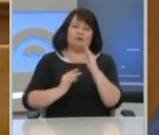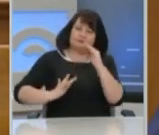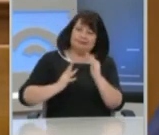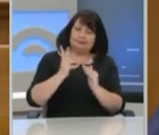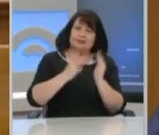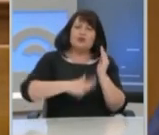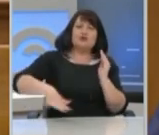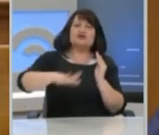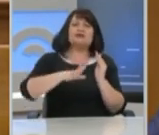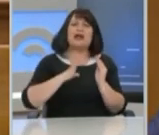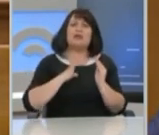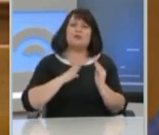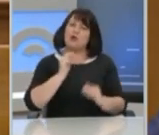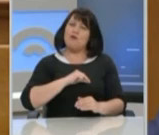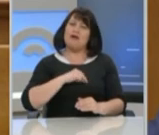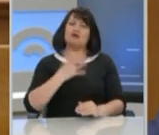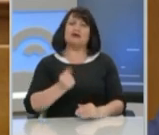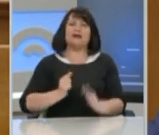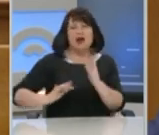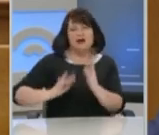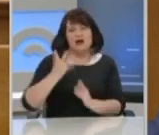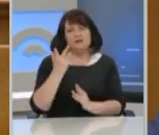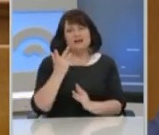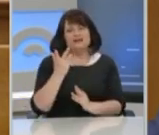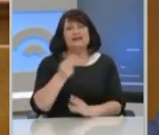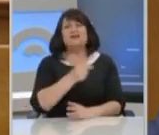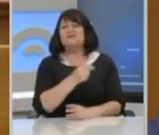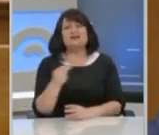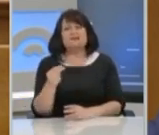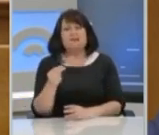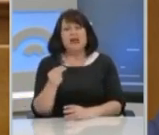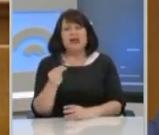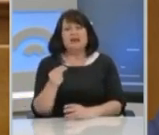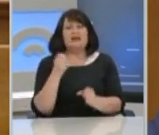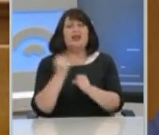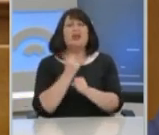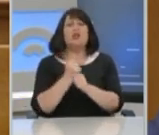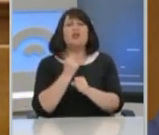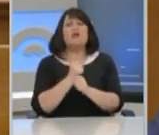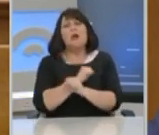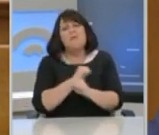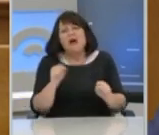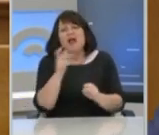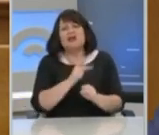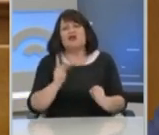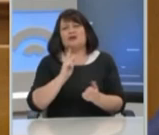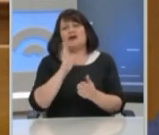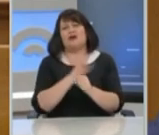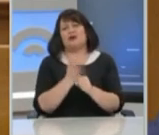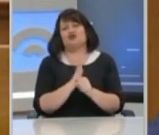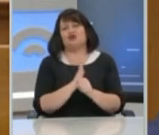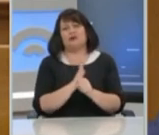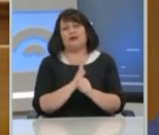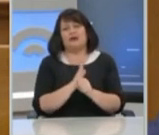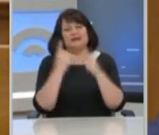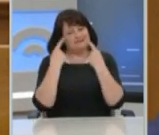κοινωνίας, έτσι ώστε η ανάπτυξη να μην είναι συνώνυμη της συντριβής, της εργασίας και της κοινωνίας. Αυτό είναι το διαφορετικό δικό μας